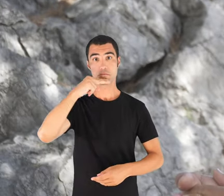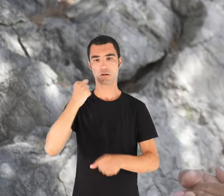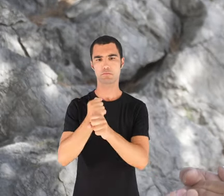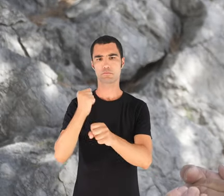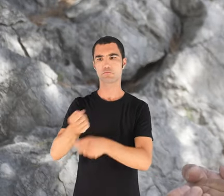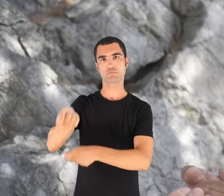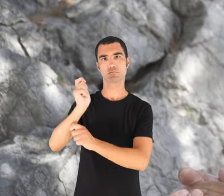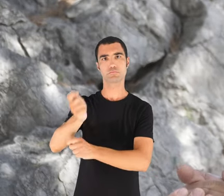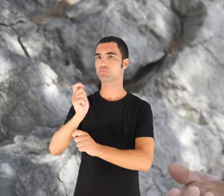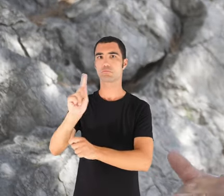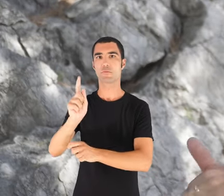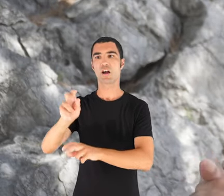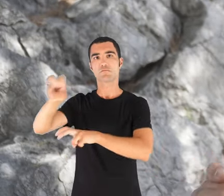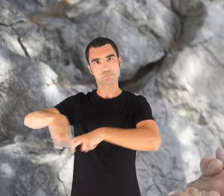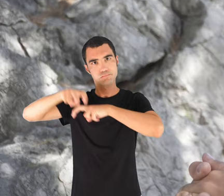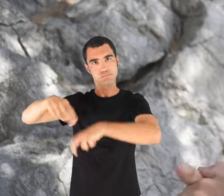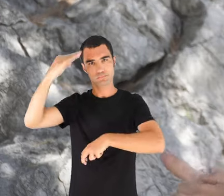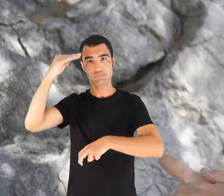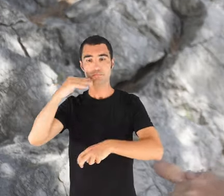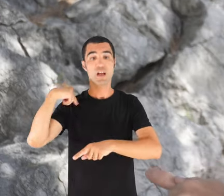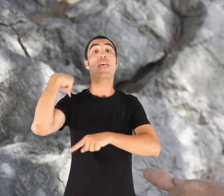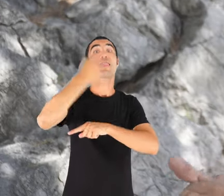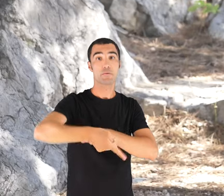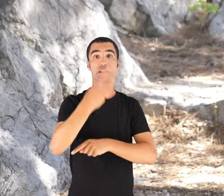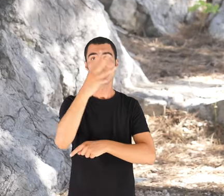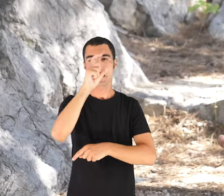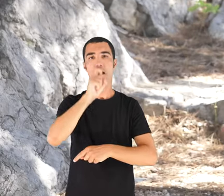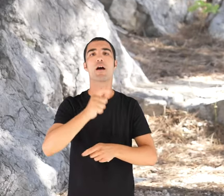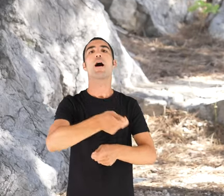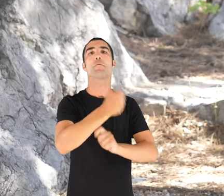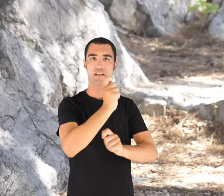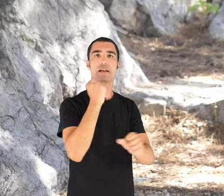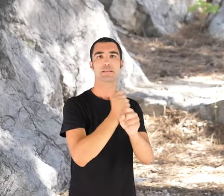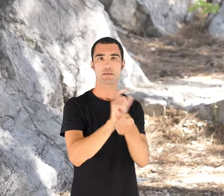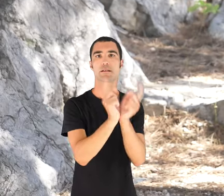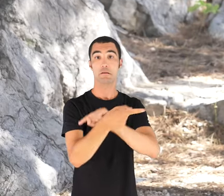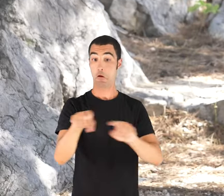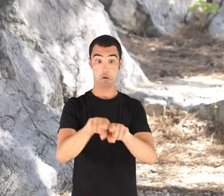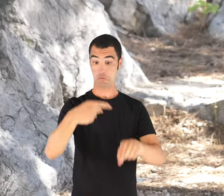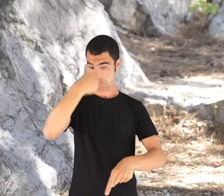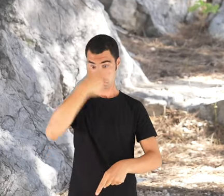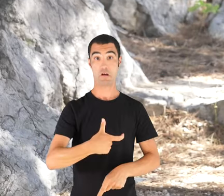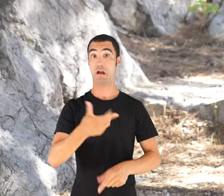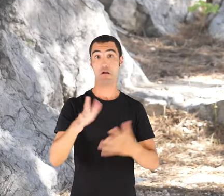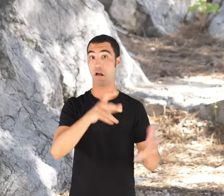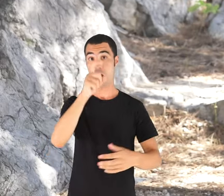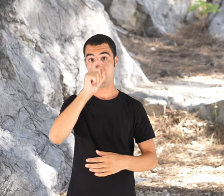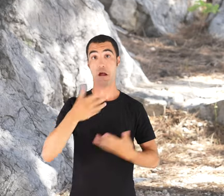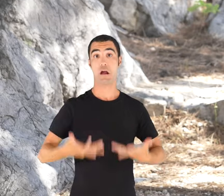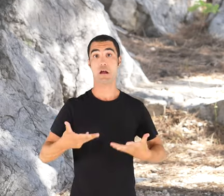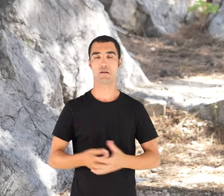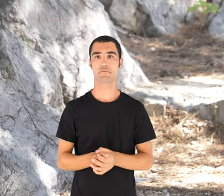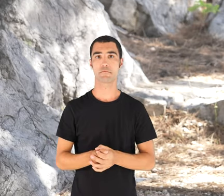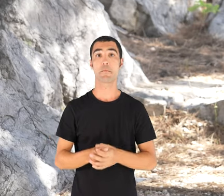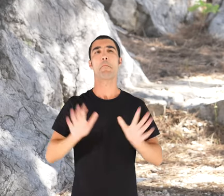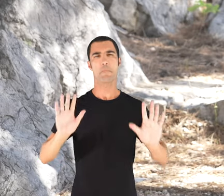pare era agricultor i va començar a pescar en 30 anys, o sigui, l'edat que quasi tenc jo ara. En